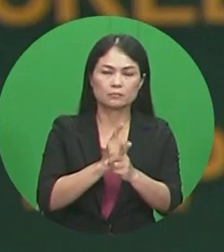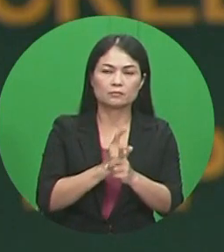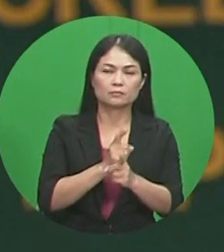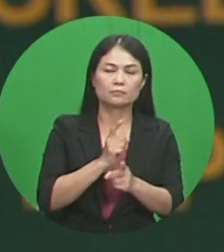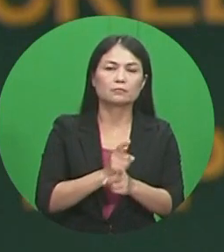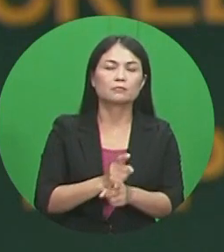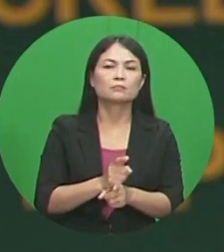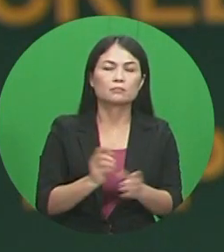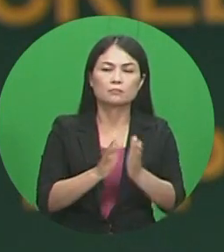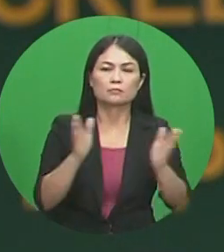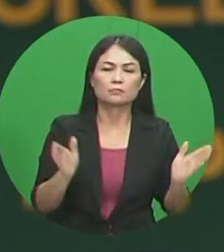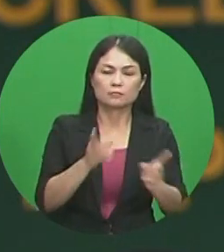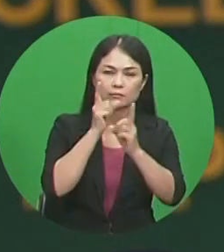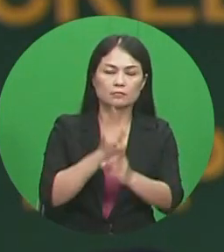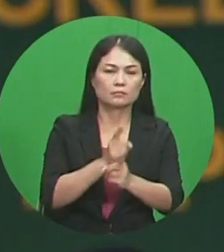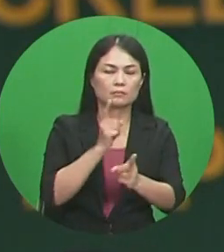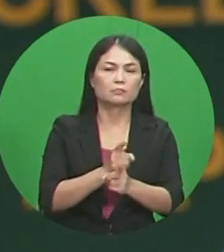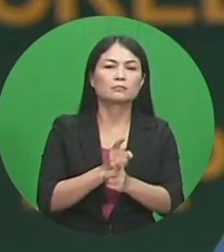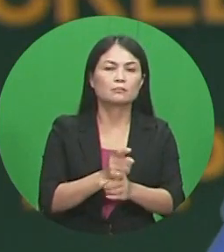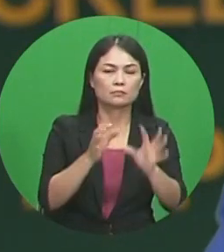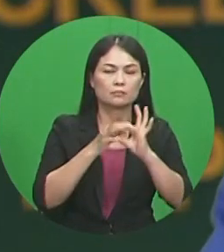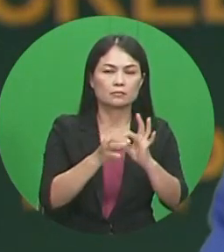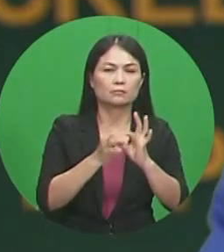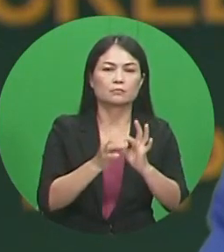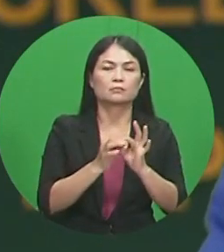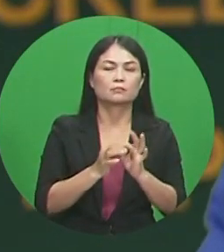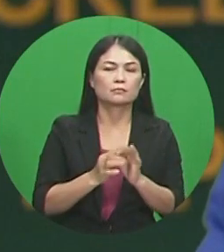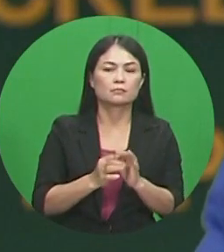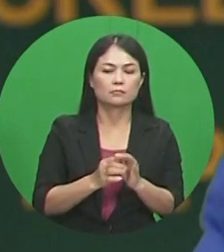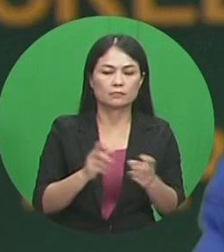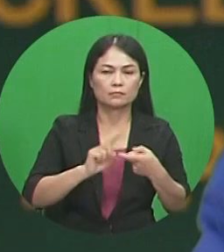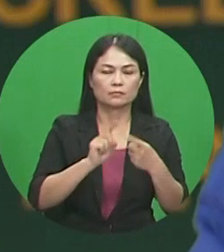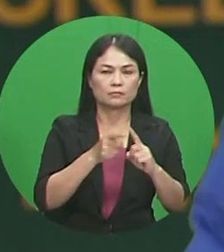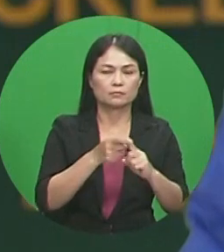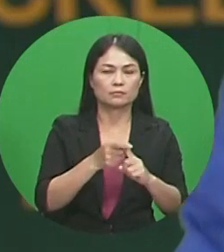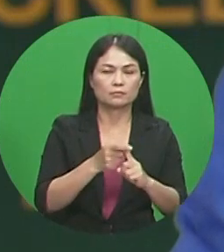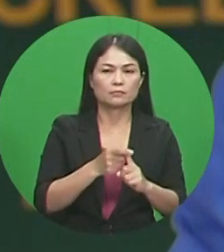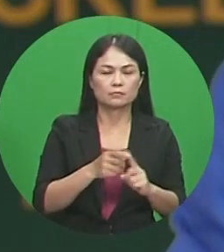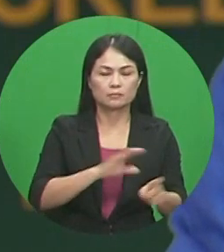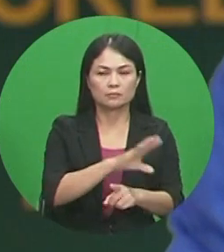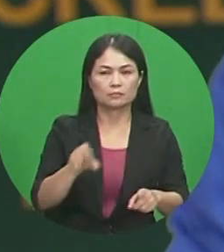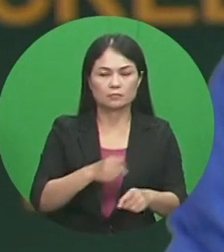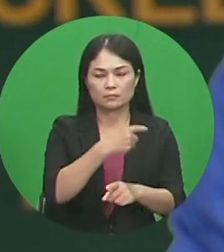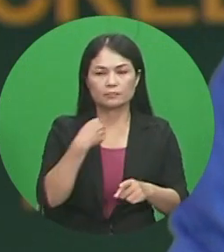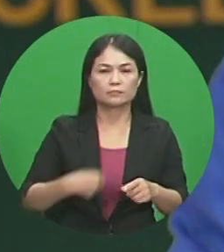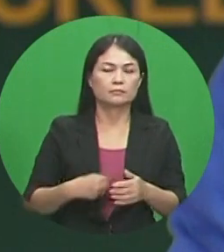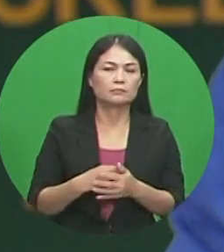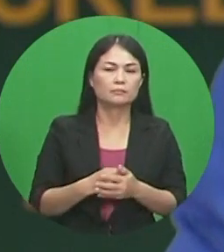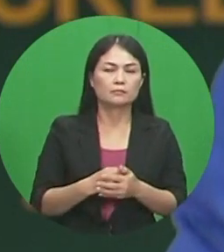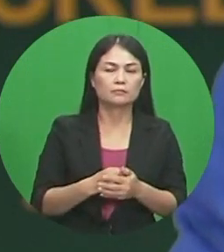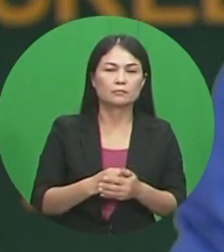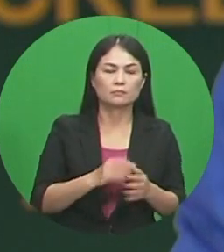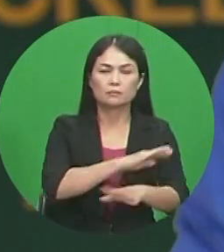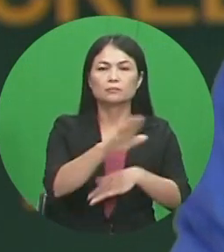គឺមហាត្រឹមត្រូវសម្រាប់ទំនាក់ទំនងមិត្តភាពរវាងកម្ពុជាចិនសូមអ្